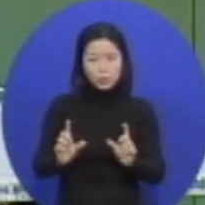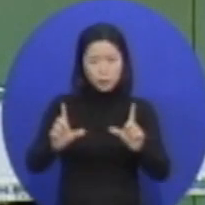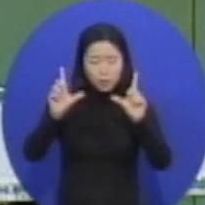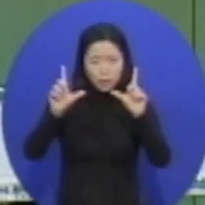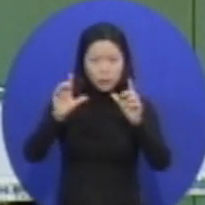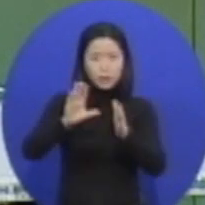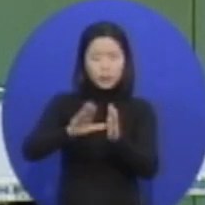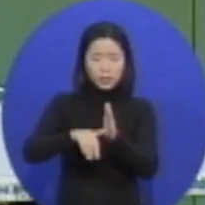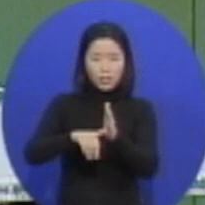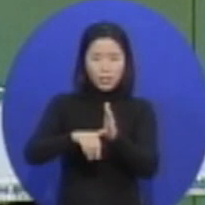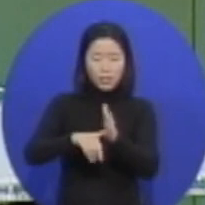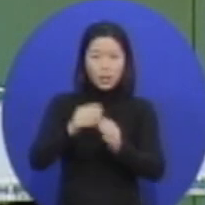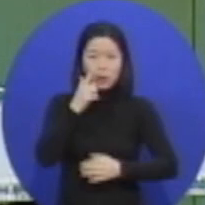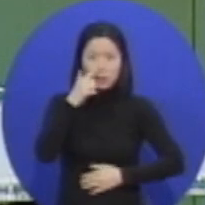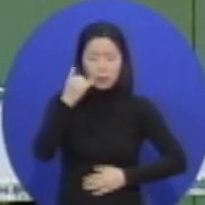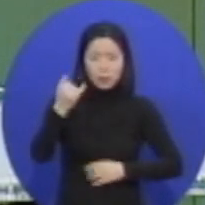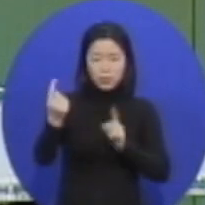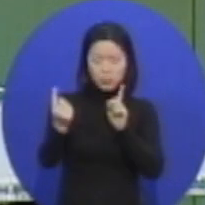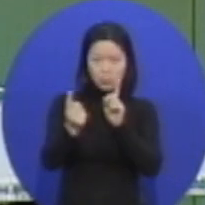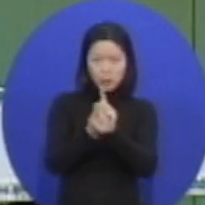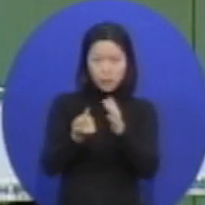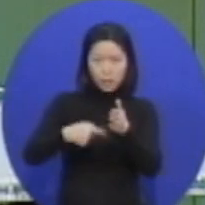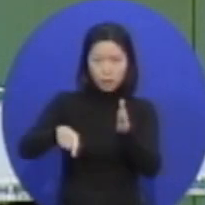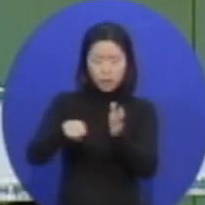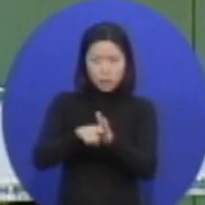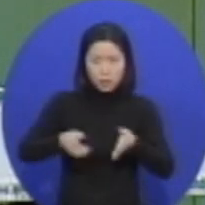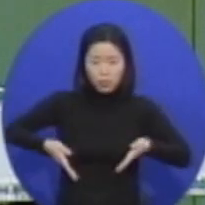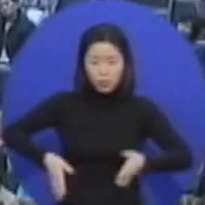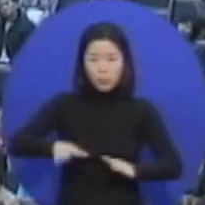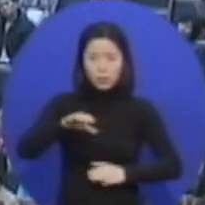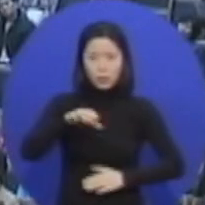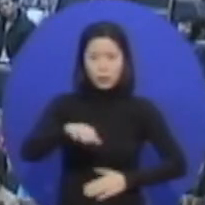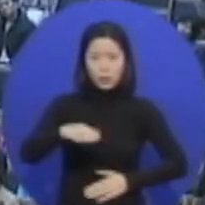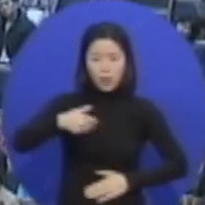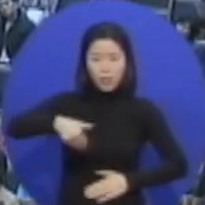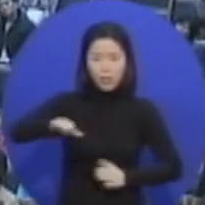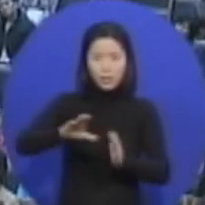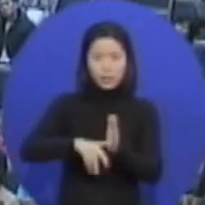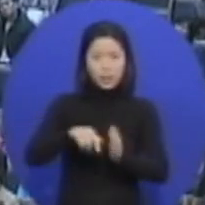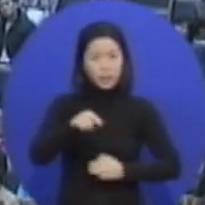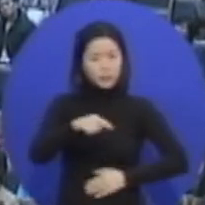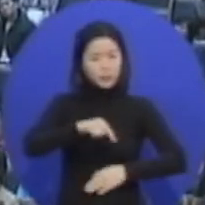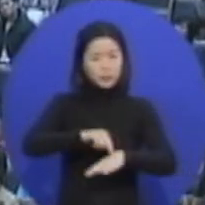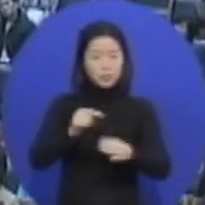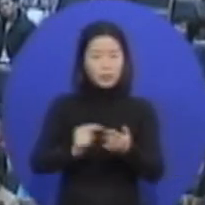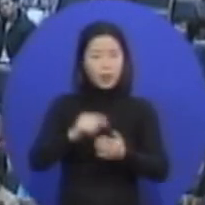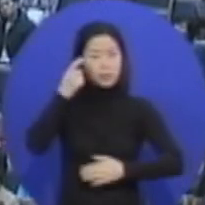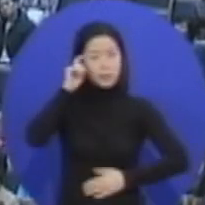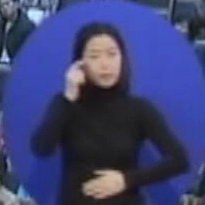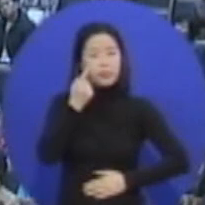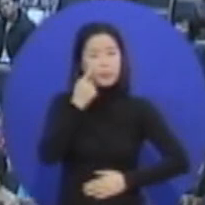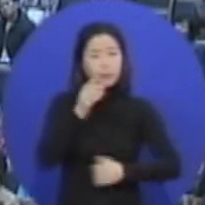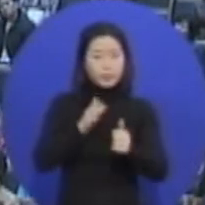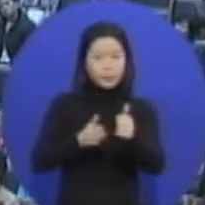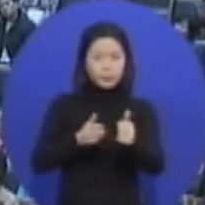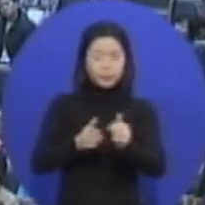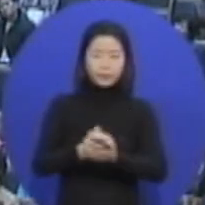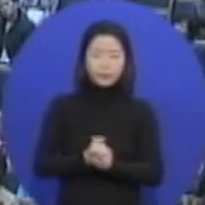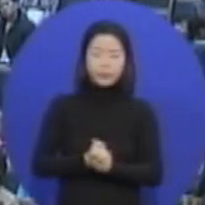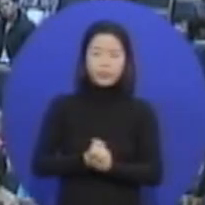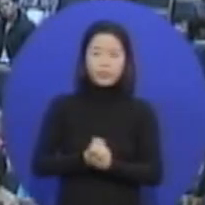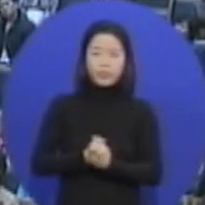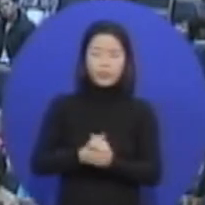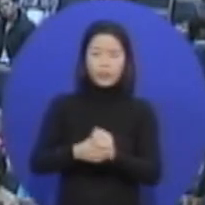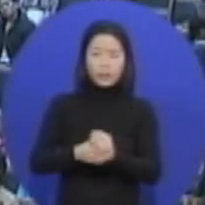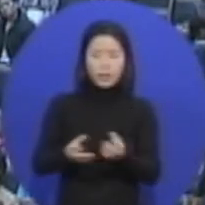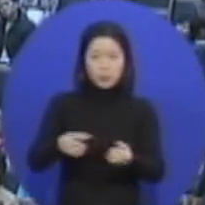고향을 갈 때 그때의 그 마음 한번 생각해 보시기 바랍니다 뭐 추수 추수